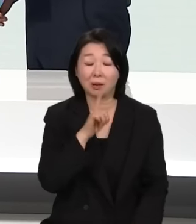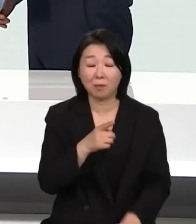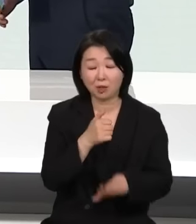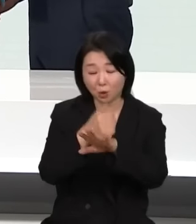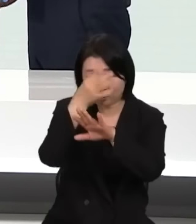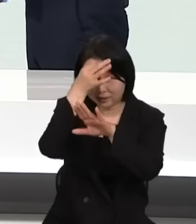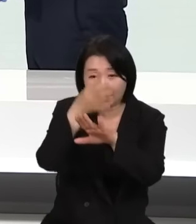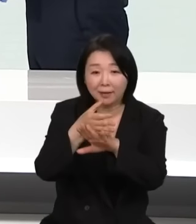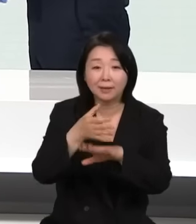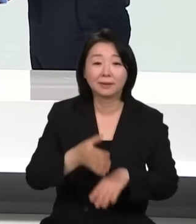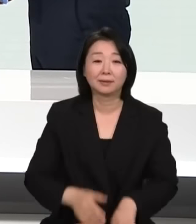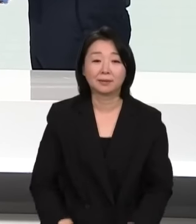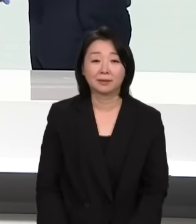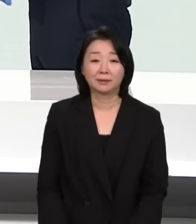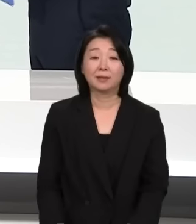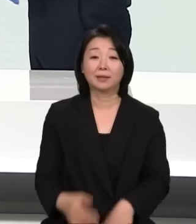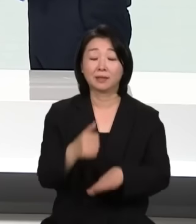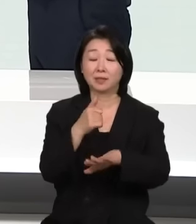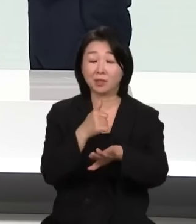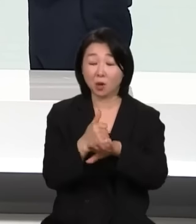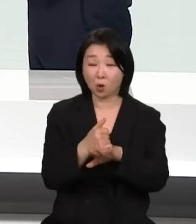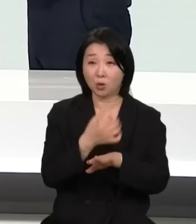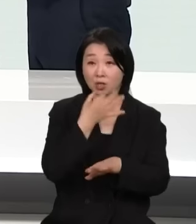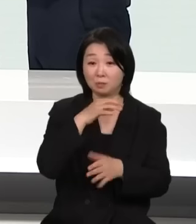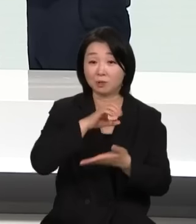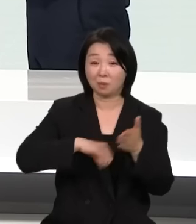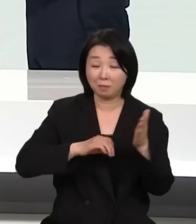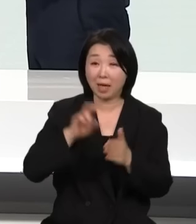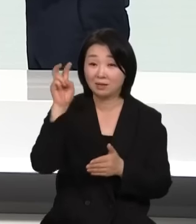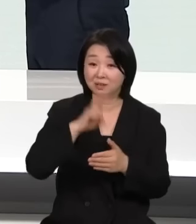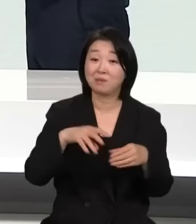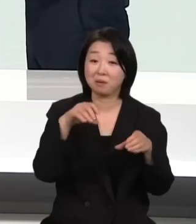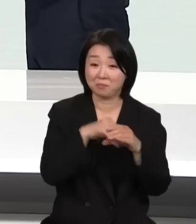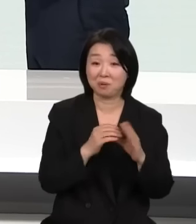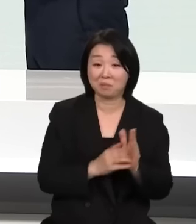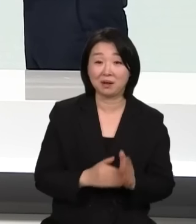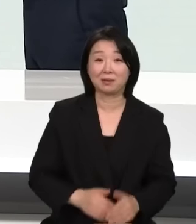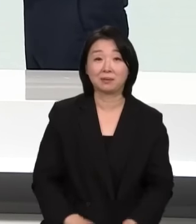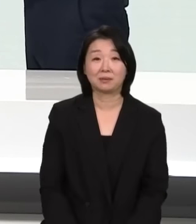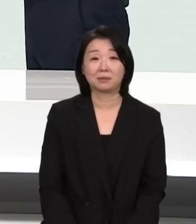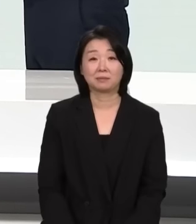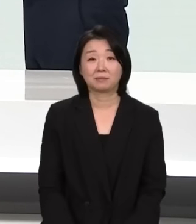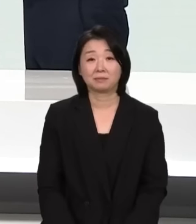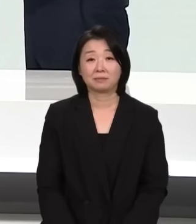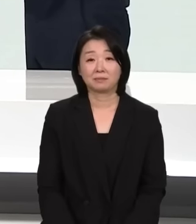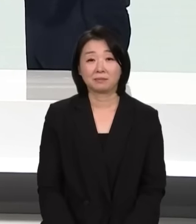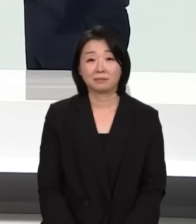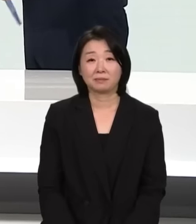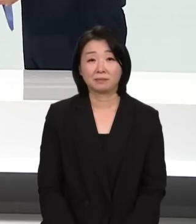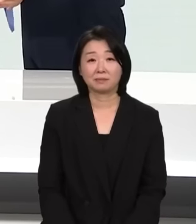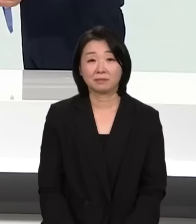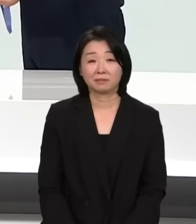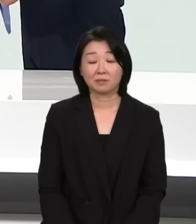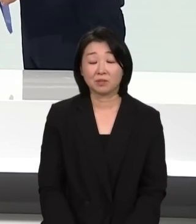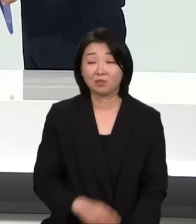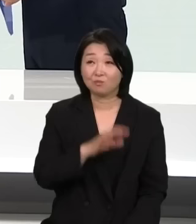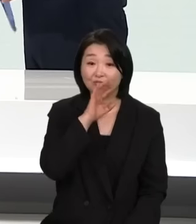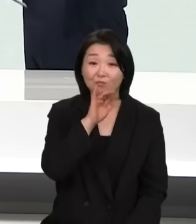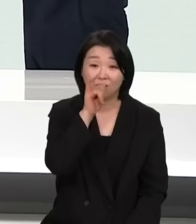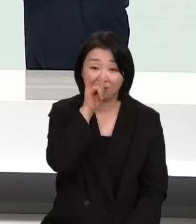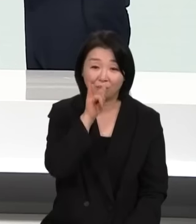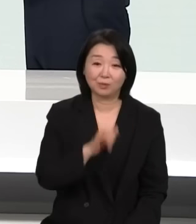사과를 했습니다네 그래서 뒤늦게 저렇게 소리를 빼고 음악을 입히고 뭐 이런 식으로 한 거군요 그렇데 그만큼 좀 불만이 많았던 거